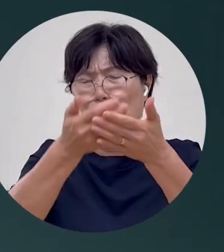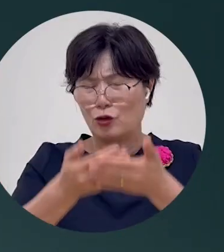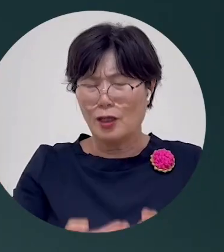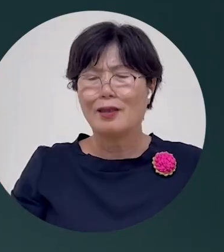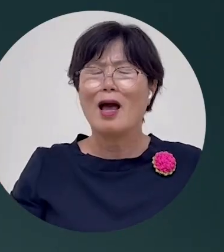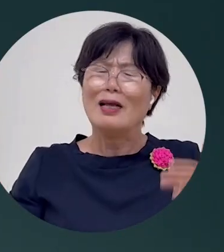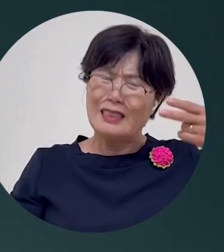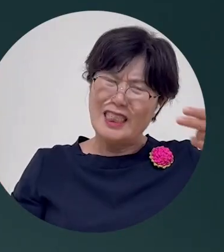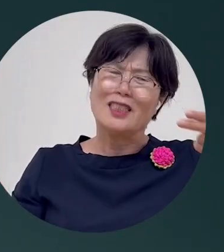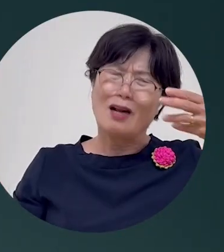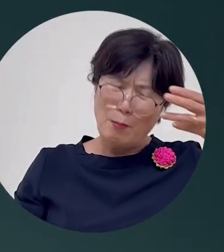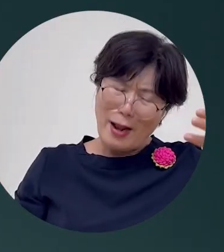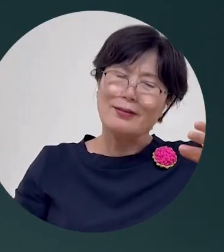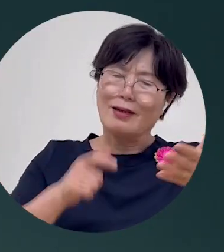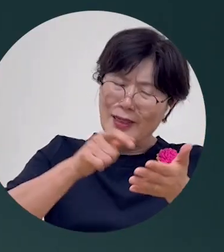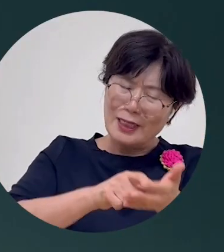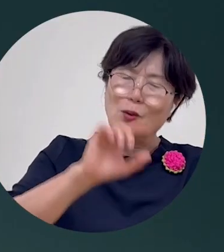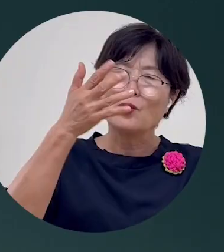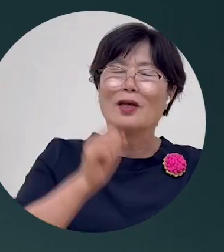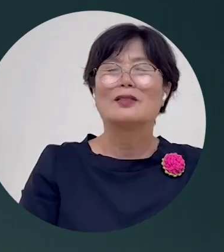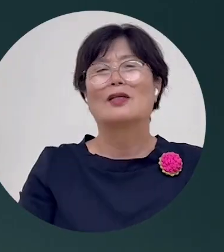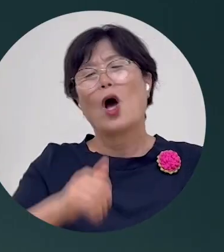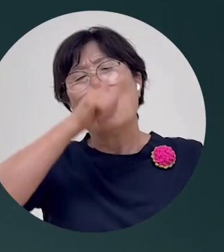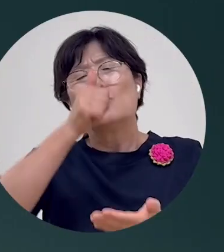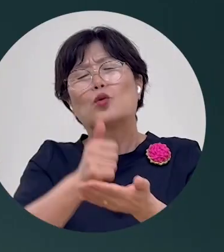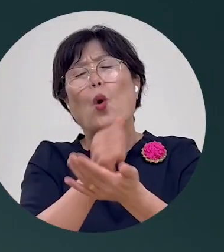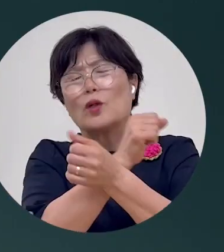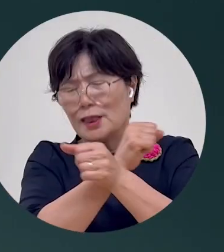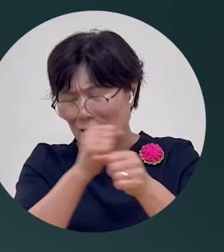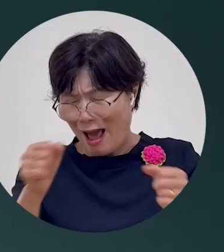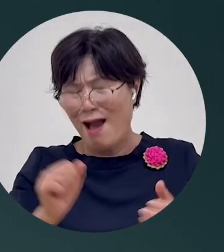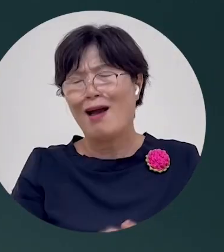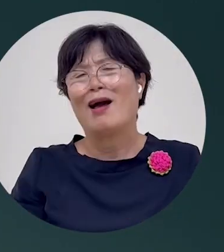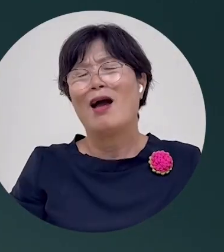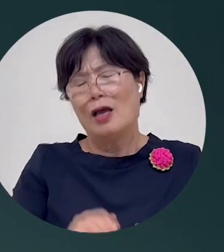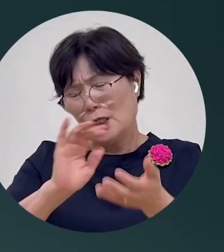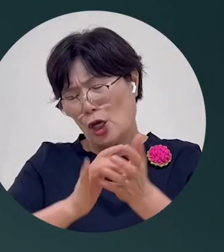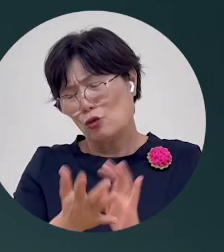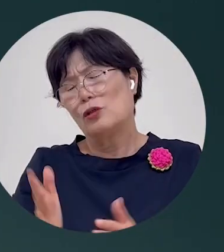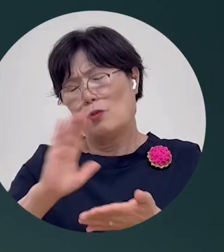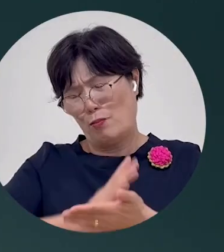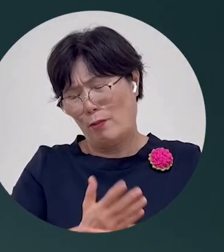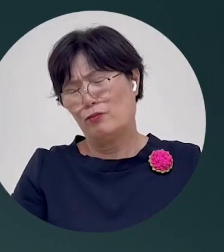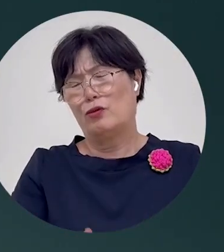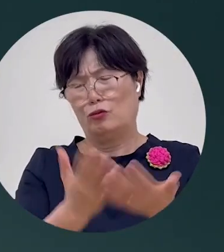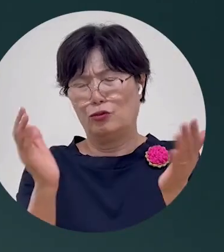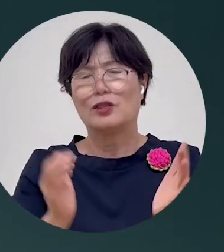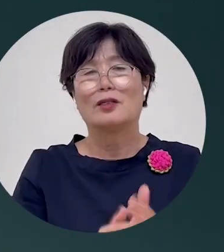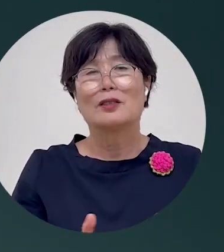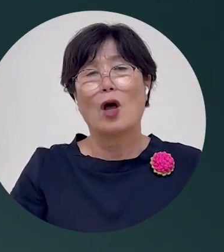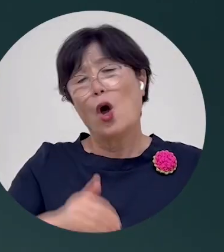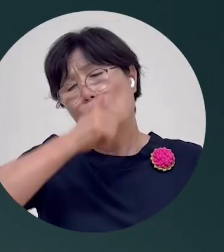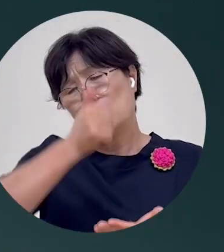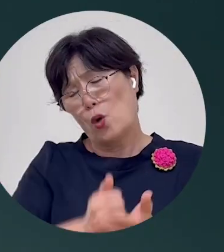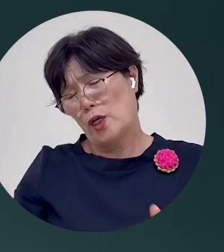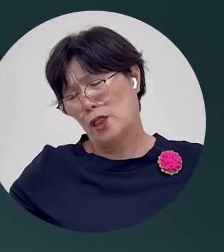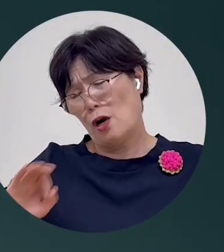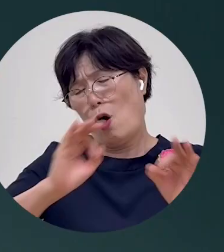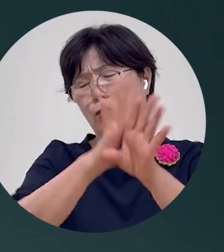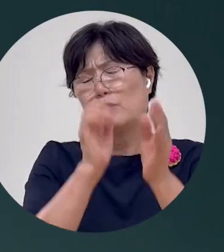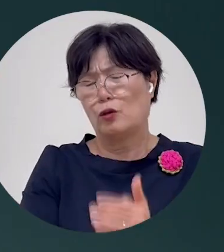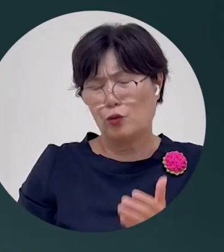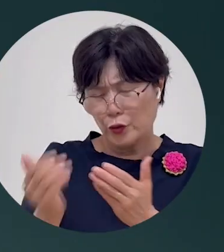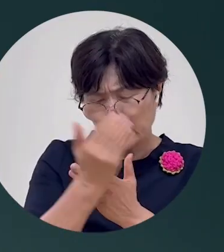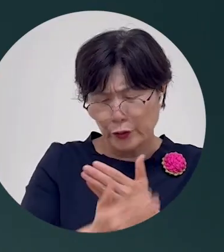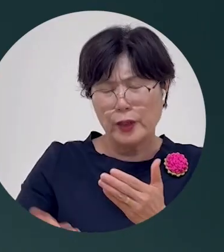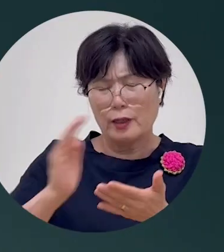7절, 8절에 있는데 그 속량의 은혜를 우리 예수님이 베풀어 주셨어요. 죄를 없애주시는 은혜를